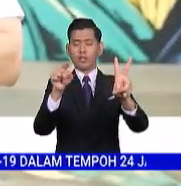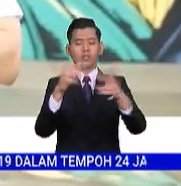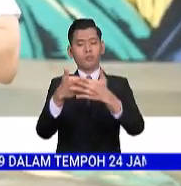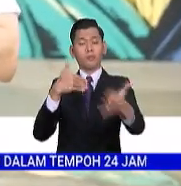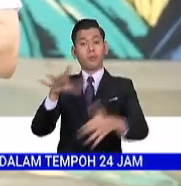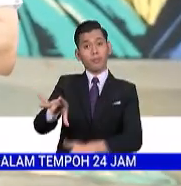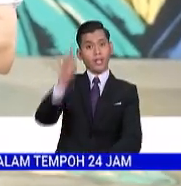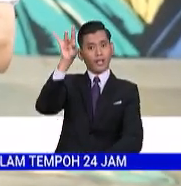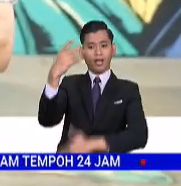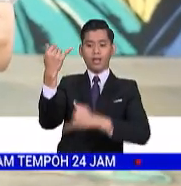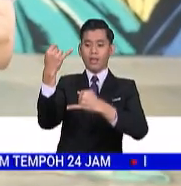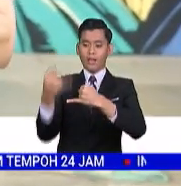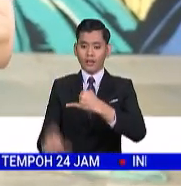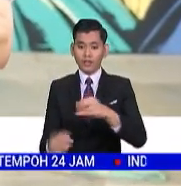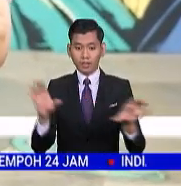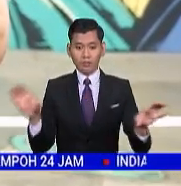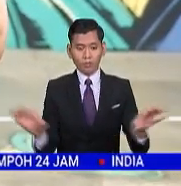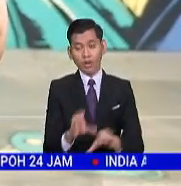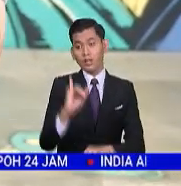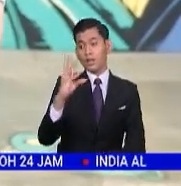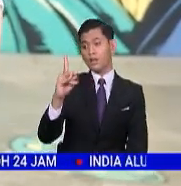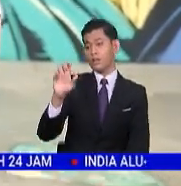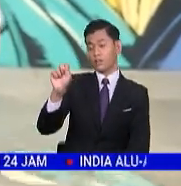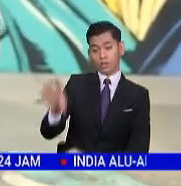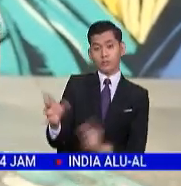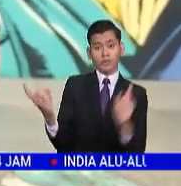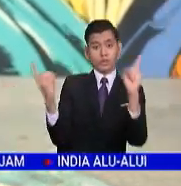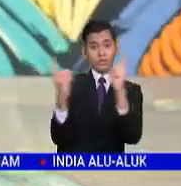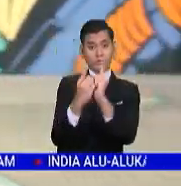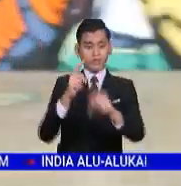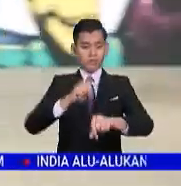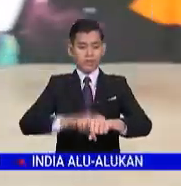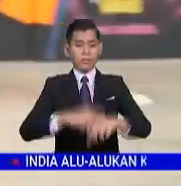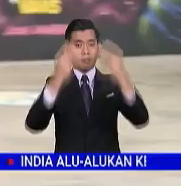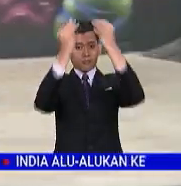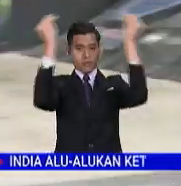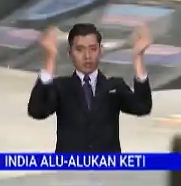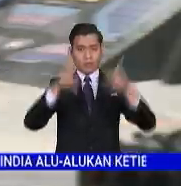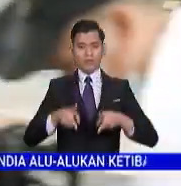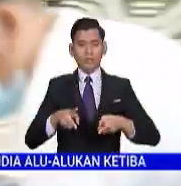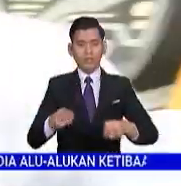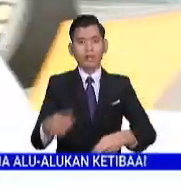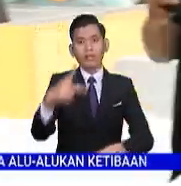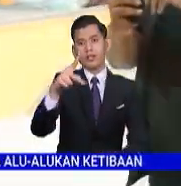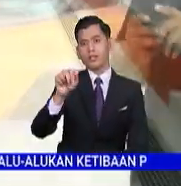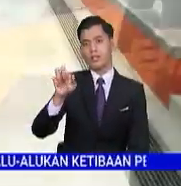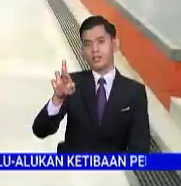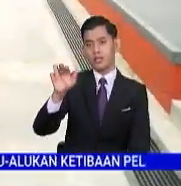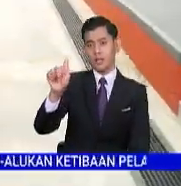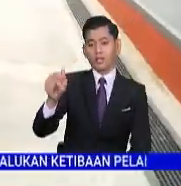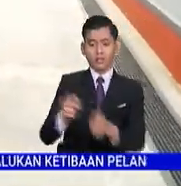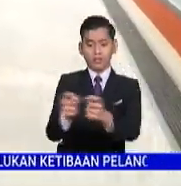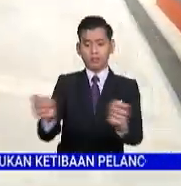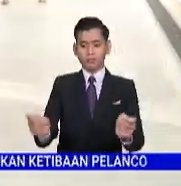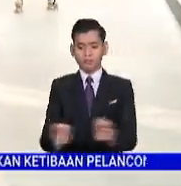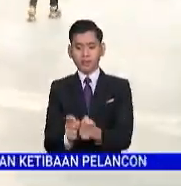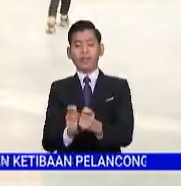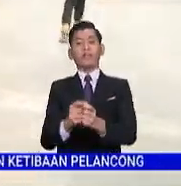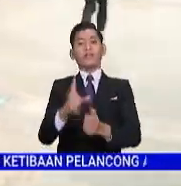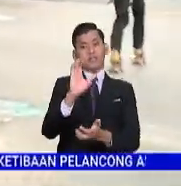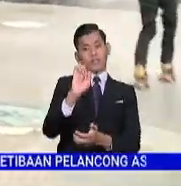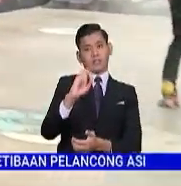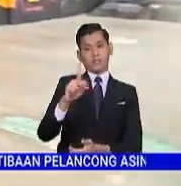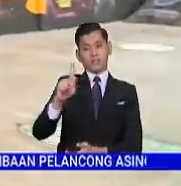akhir dilakukan. Idrus ditemui selepas Majlis Pelancaran Semula Kiara Skate Park yang disempurnakan Timbalan Menteri Belia dan